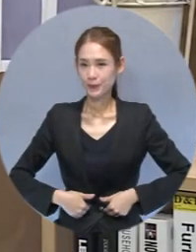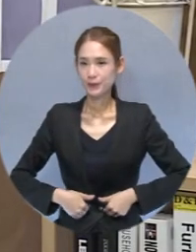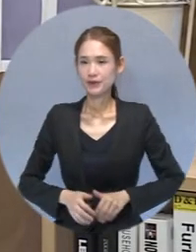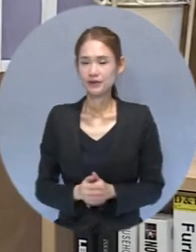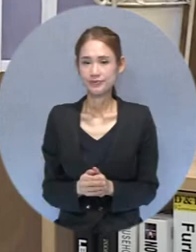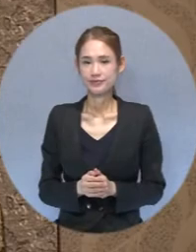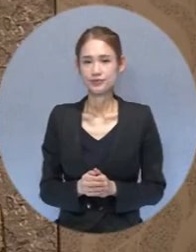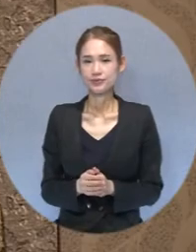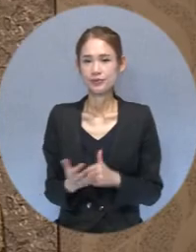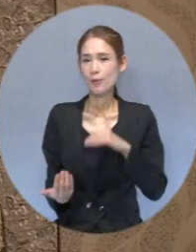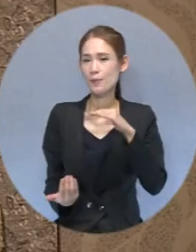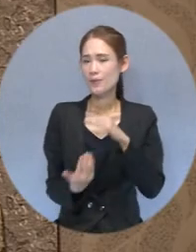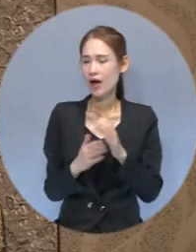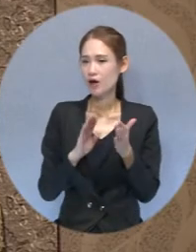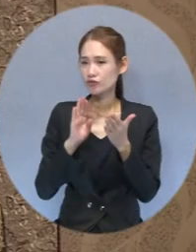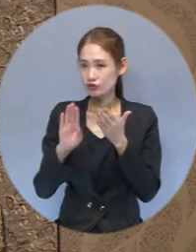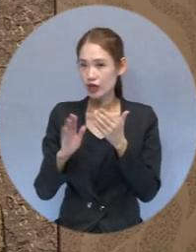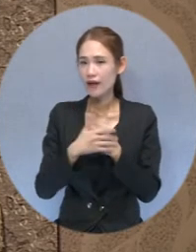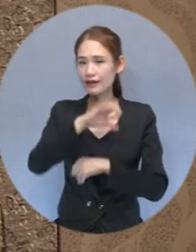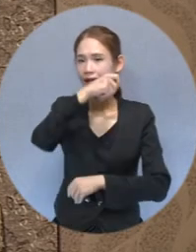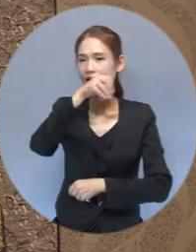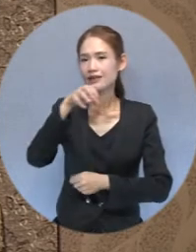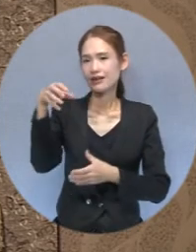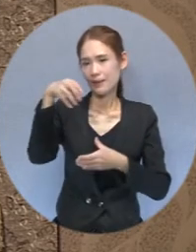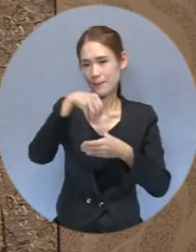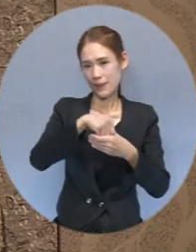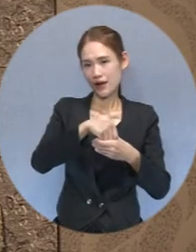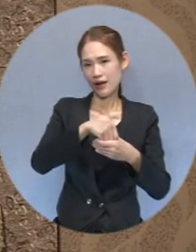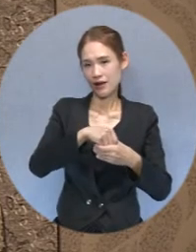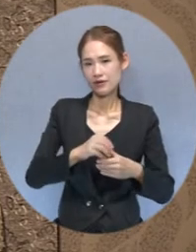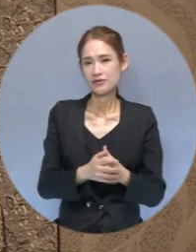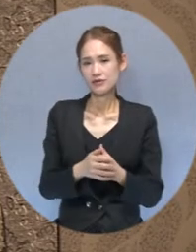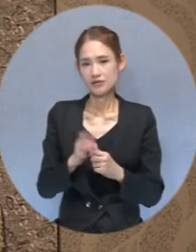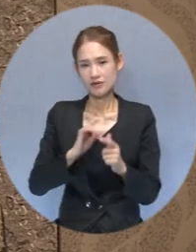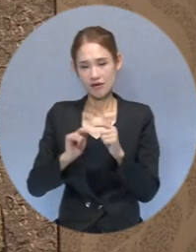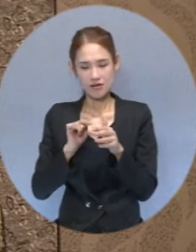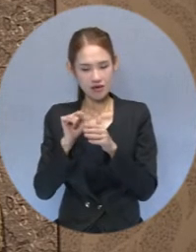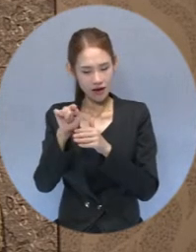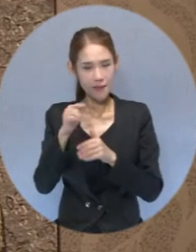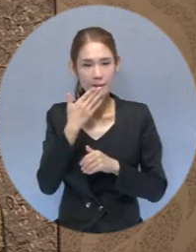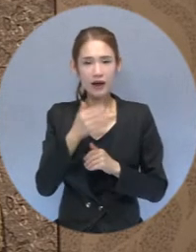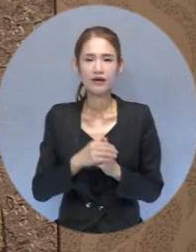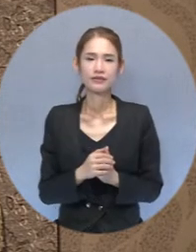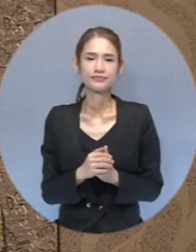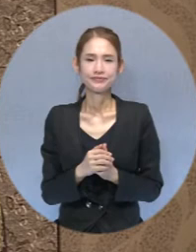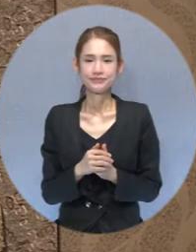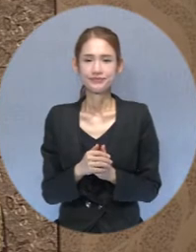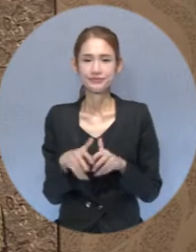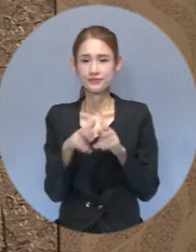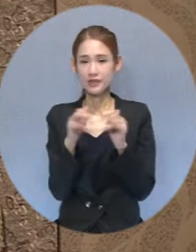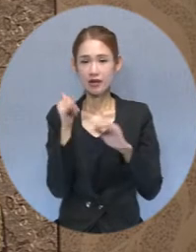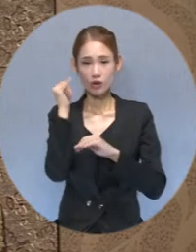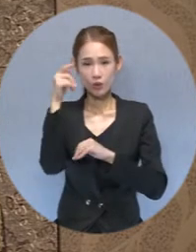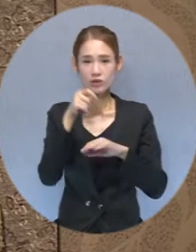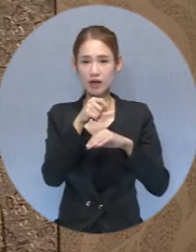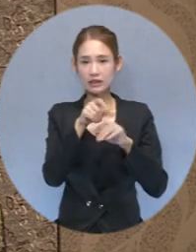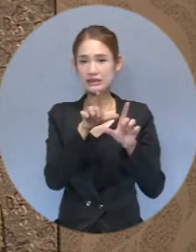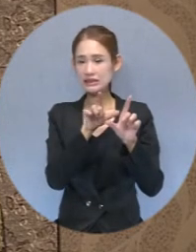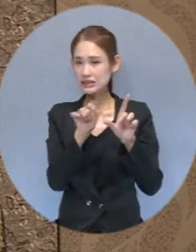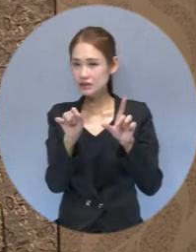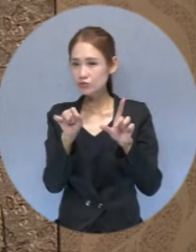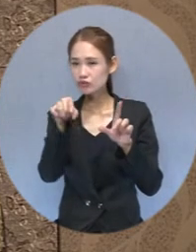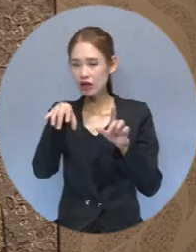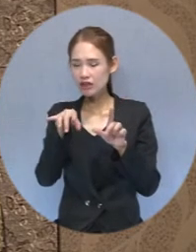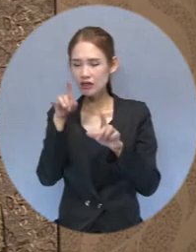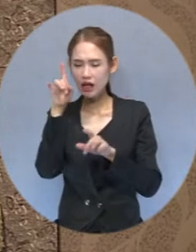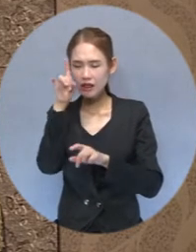게 이루어질 때 좀 예산이 반영이 되고 또 나갈 수가 있고 하는 부분이 있습니다. 근데 장애인 콜택시를 일부에서 악용을